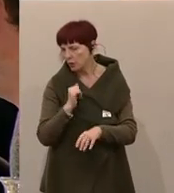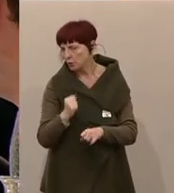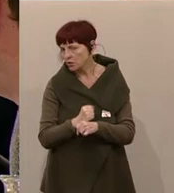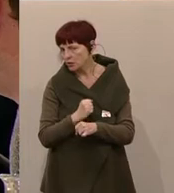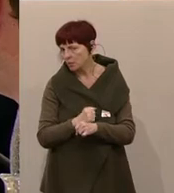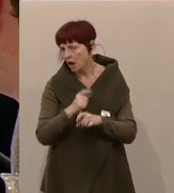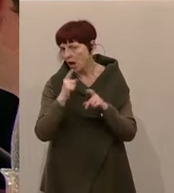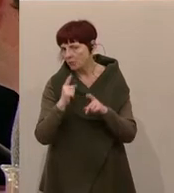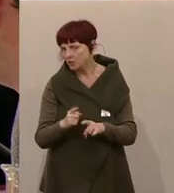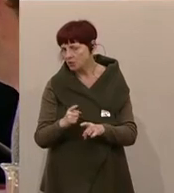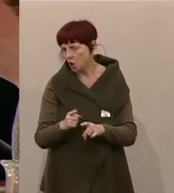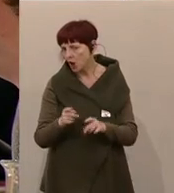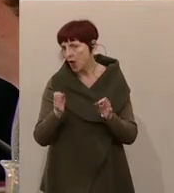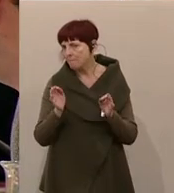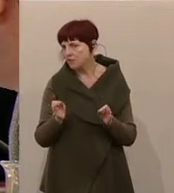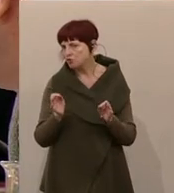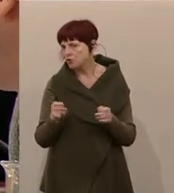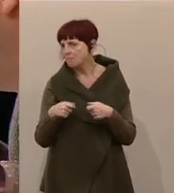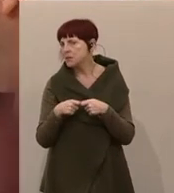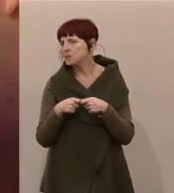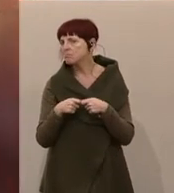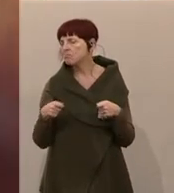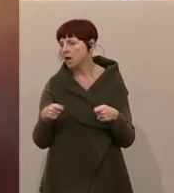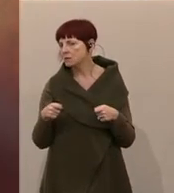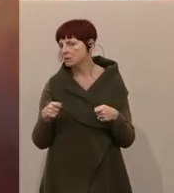trotzdem ein bestimmtes Maß.